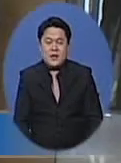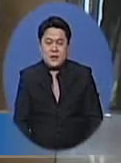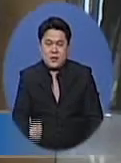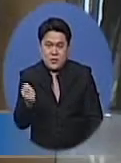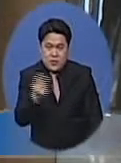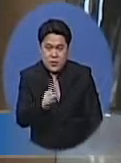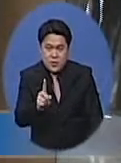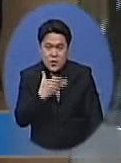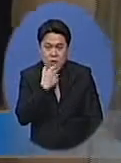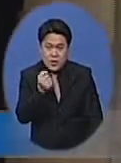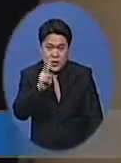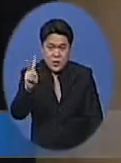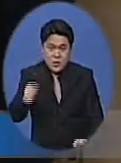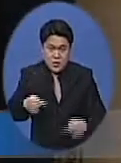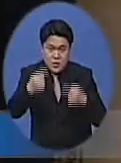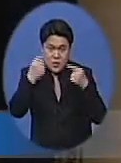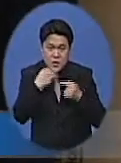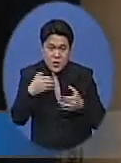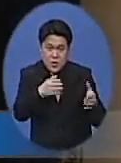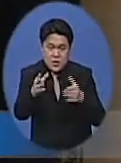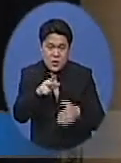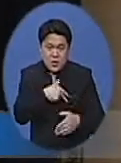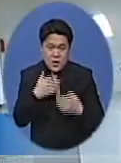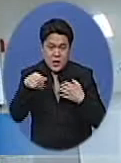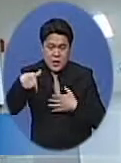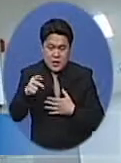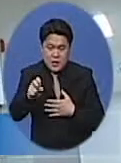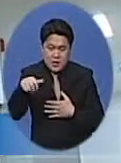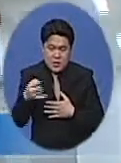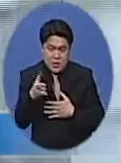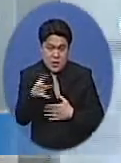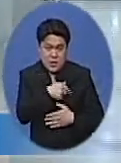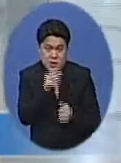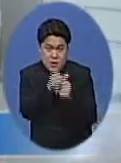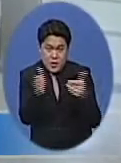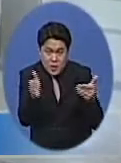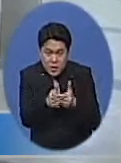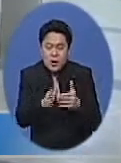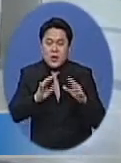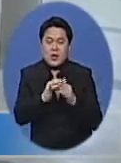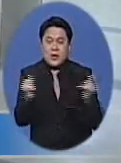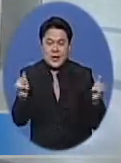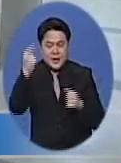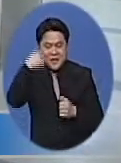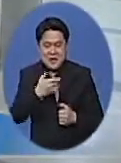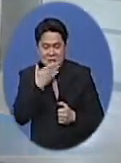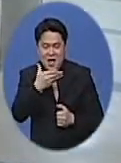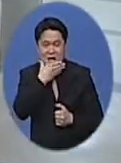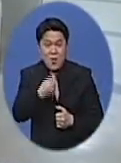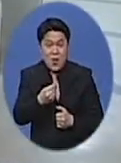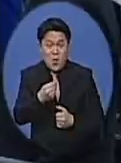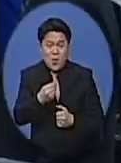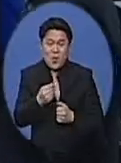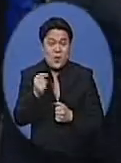또 이날은 복지TV 고문의 경기도의회 금종래 의원이 위촉됐으며 국민들이 체감할 수 있는 행복한